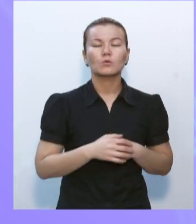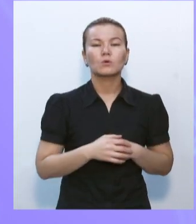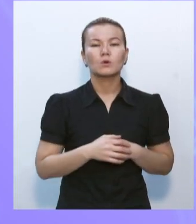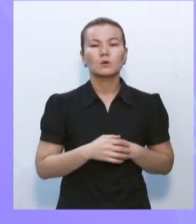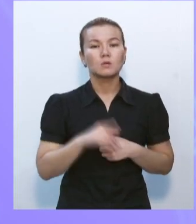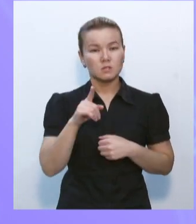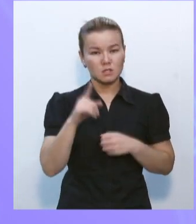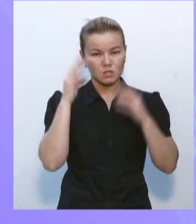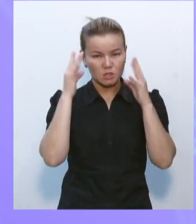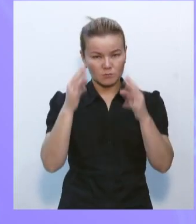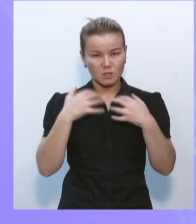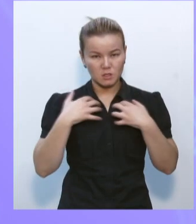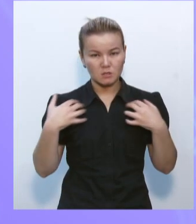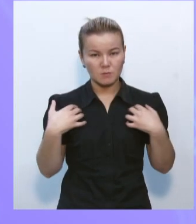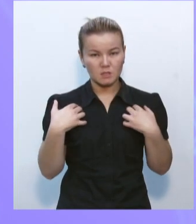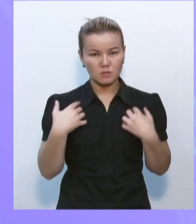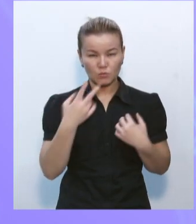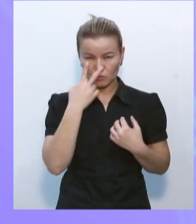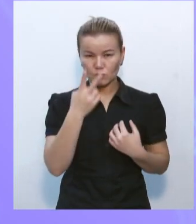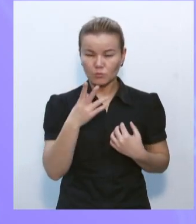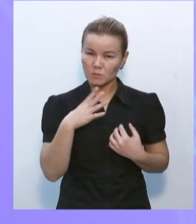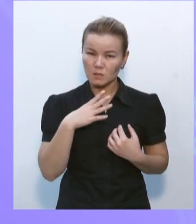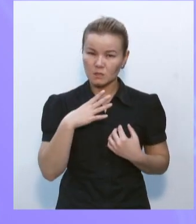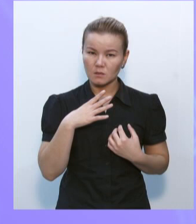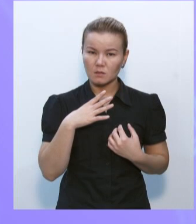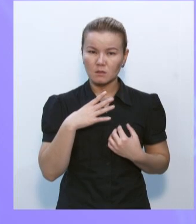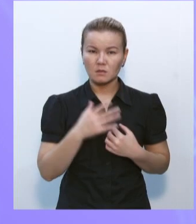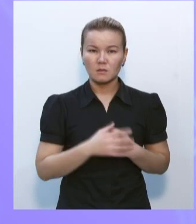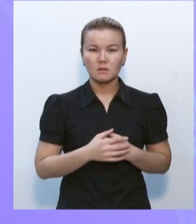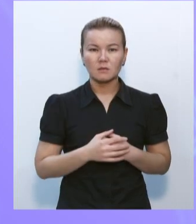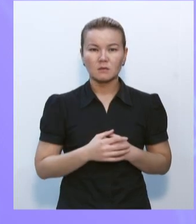Сен жапайы жаныбарларды көрдүң беле?